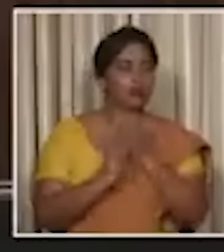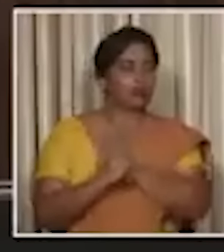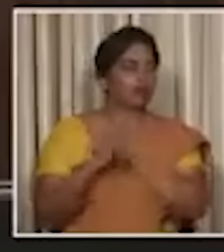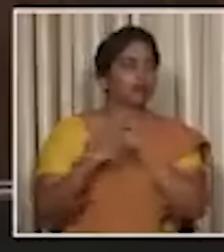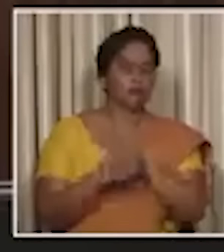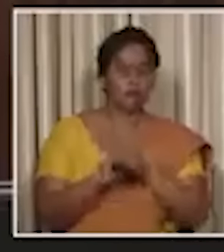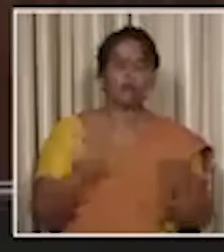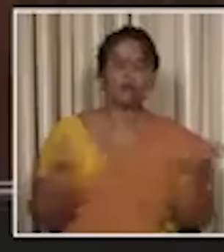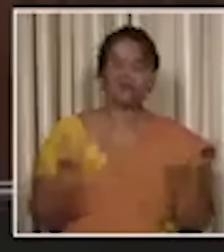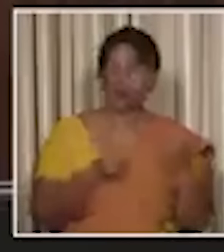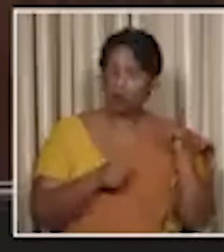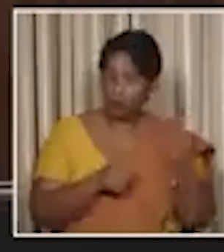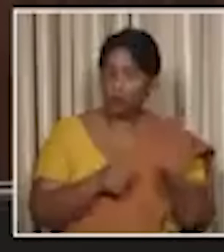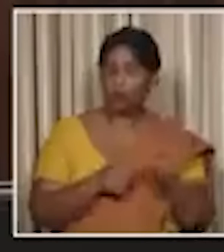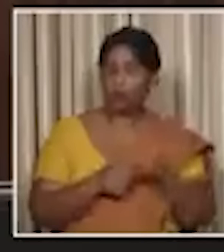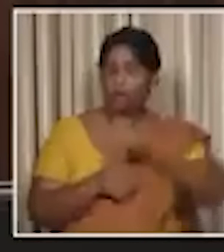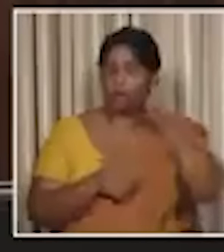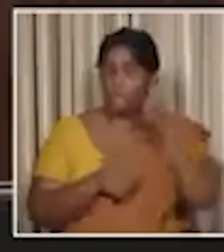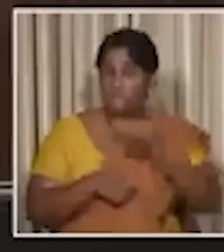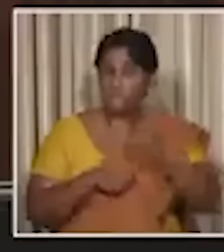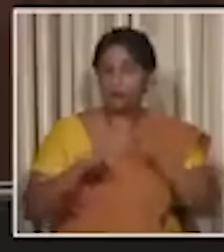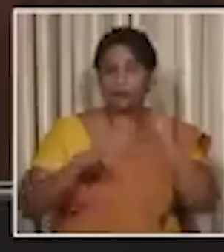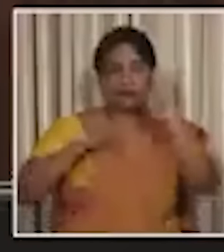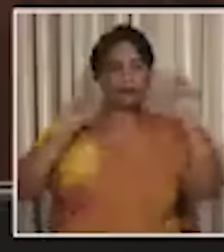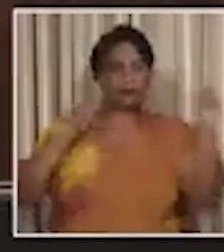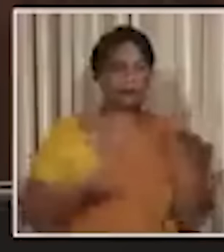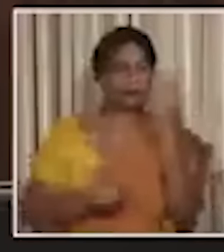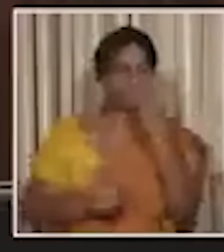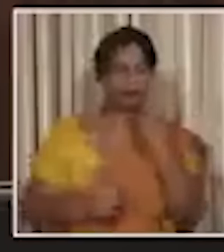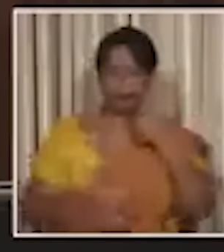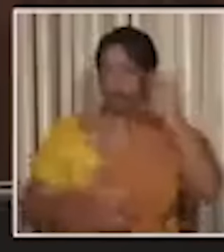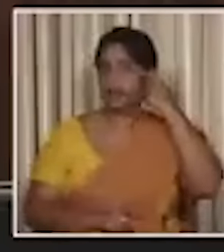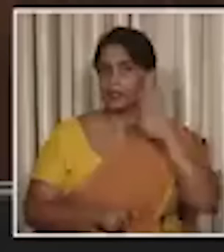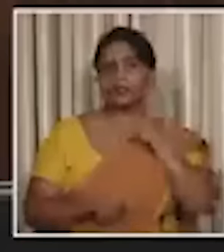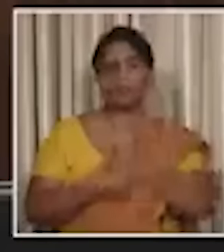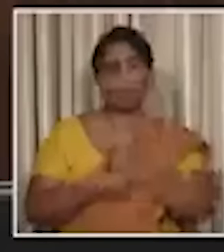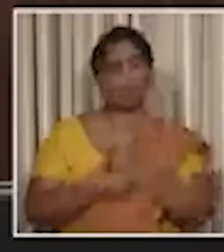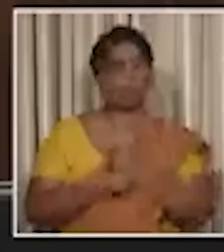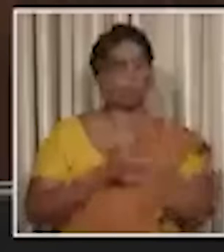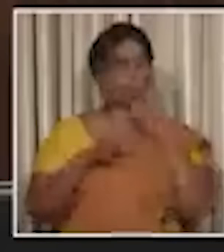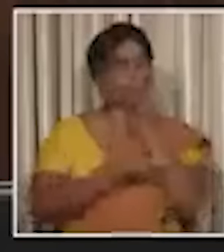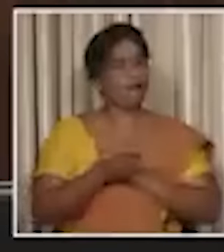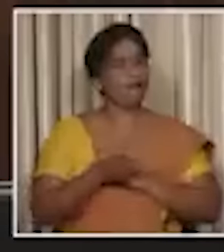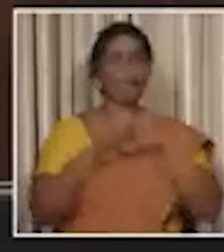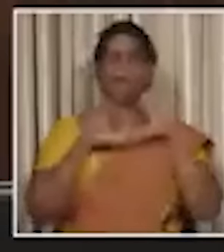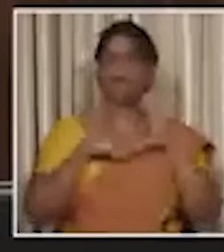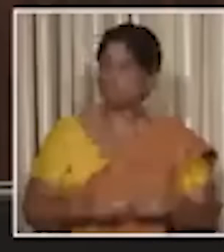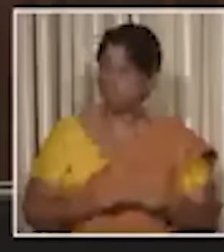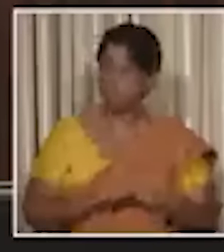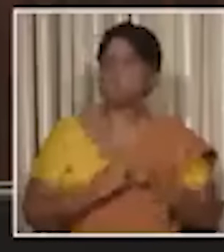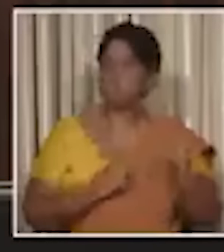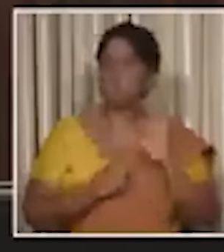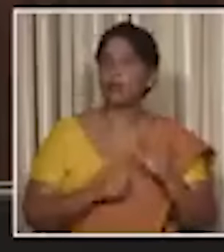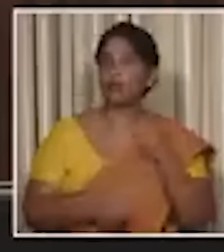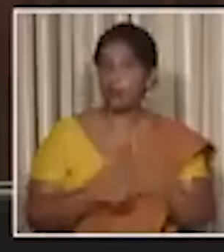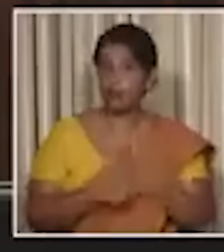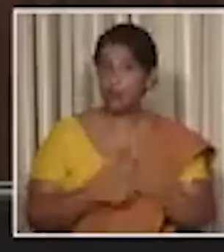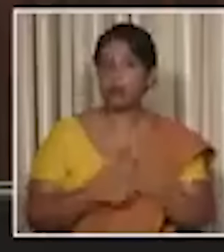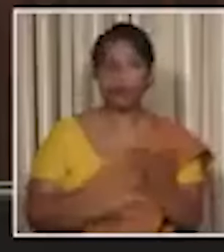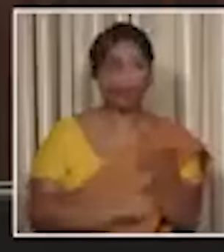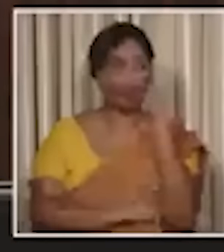உலகில் நாங்கள் அபிவிருத்தி அடைந்த நாடுகளை பார்க்கின்ற போது அந்த சகல நாடுகளிலும் தமது வருடாந்த வரவு செலவு திட்டத்தில் பாரிய